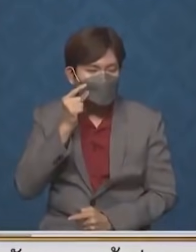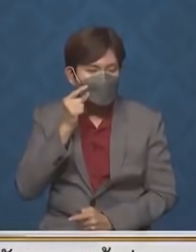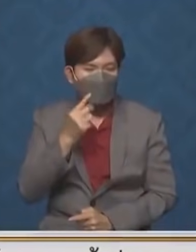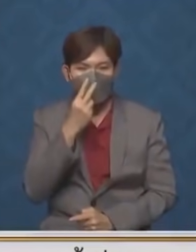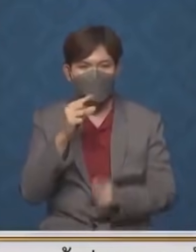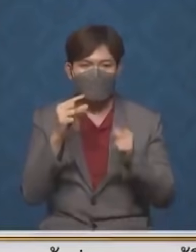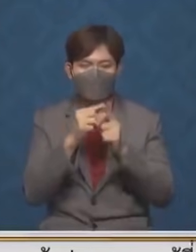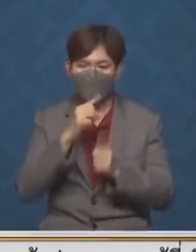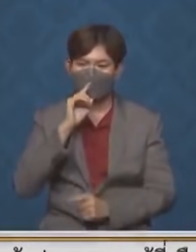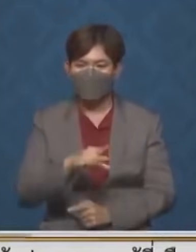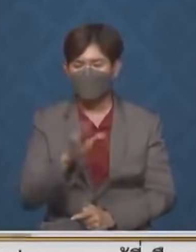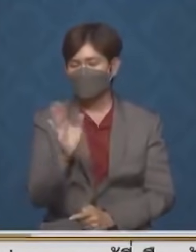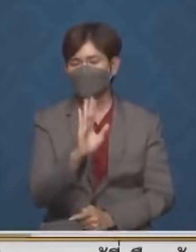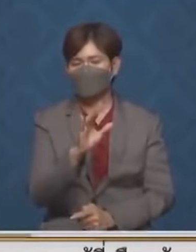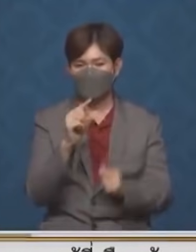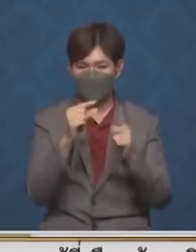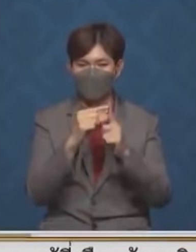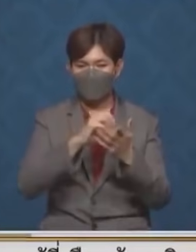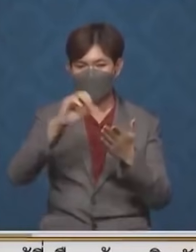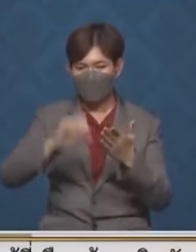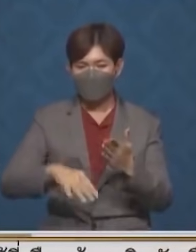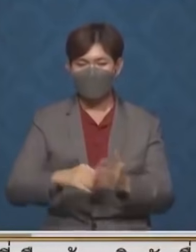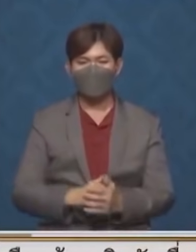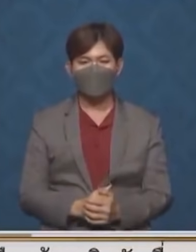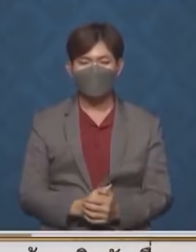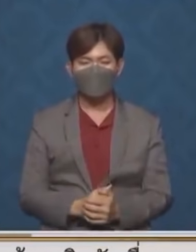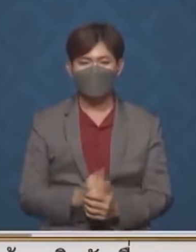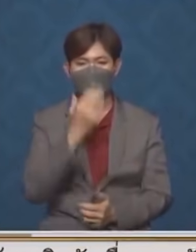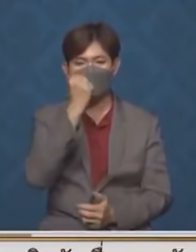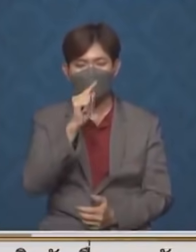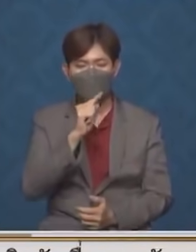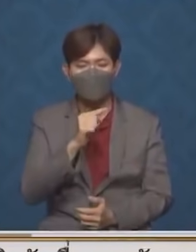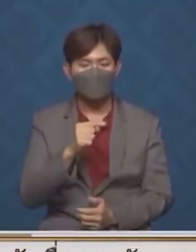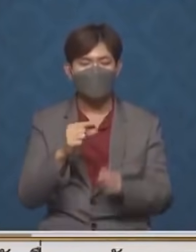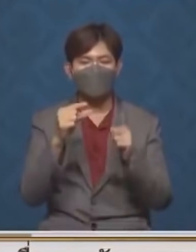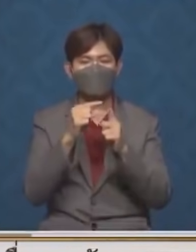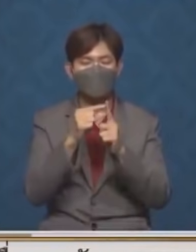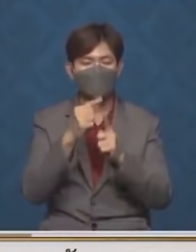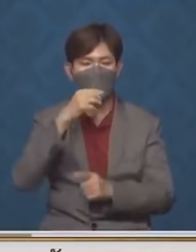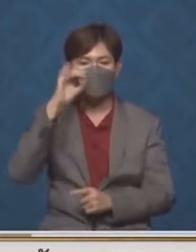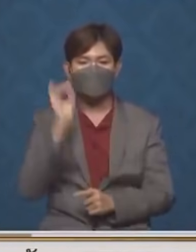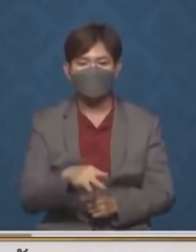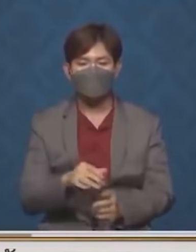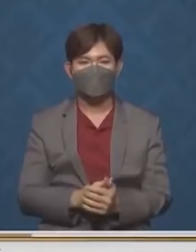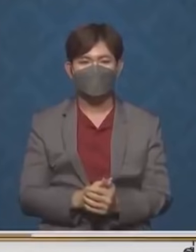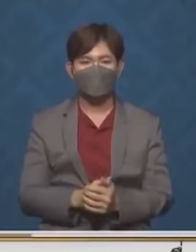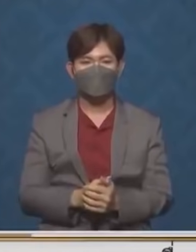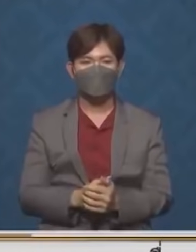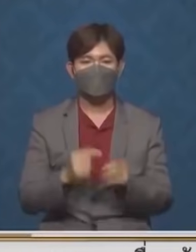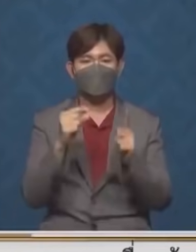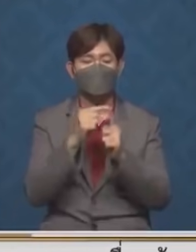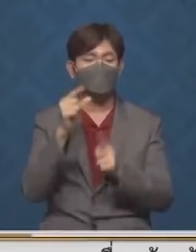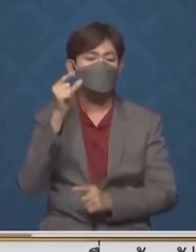การใส่ร้ายครับท่านตอบนะครับกันไหมครับนี่ถือว่าเป็นการใส่ร้ายครับ อันไหนครับท่ านประธานครับ หน้าด้